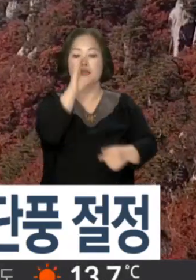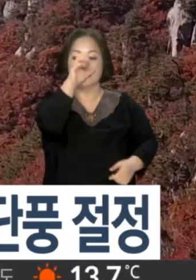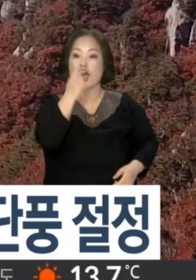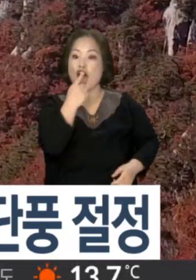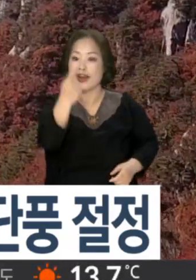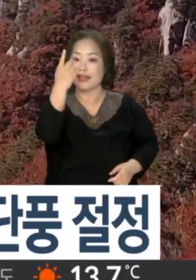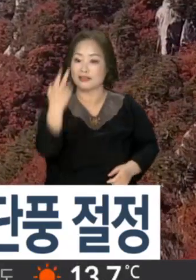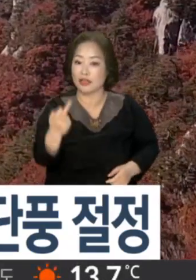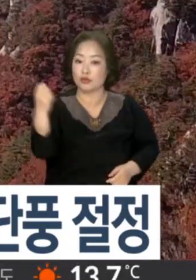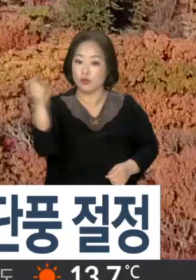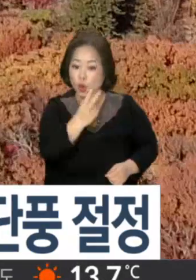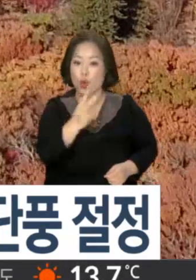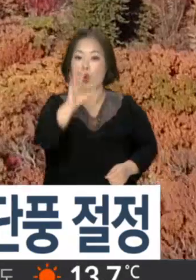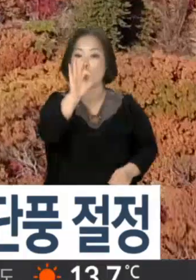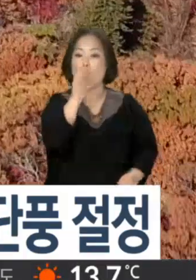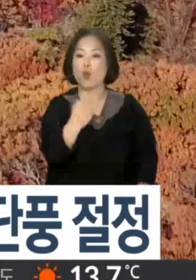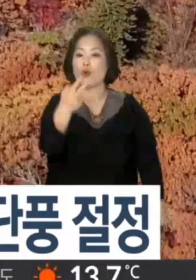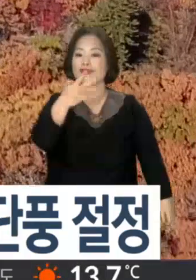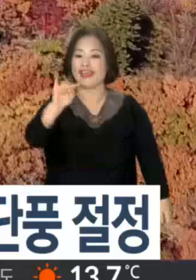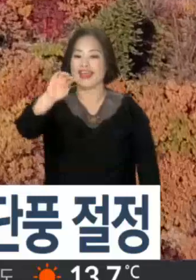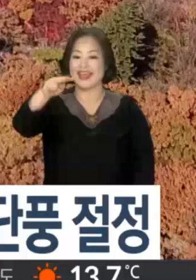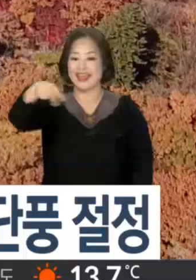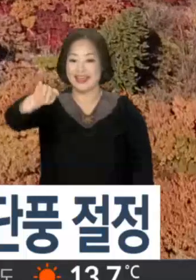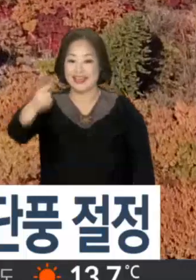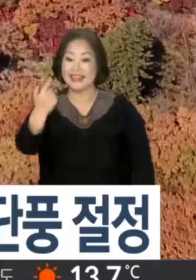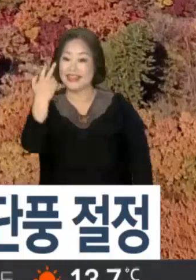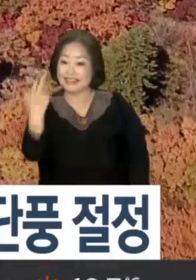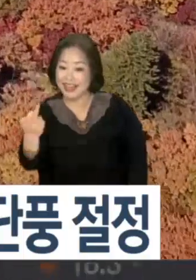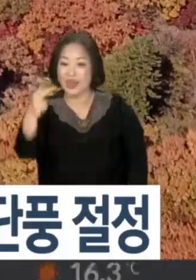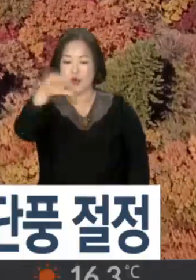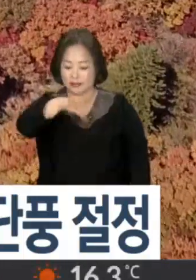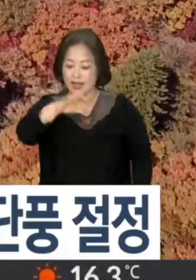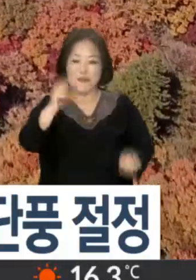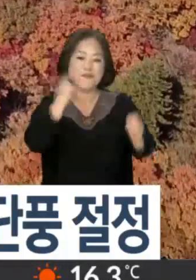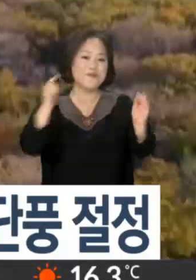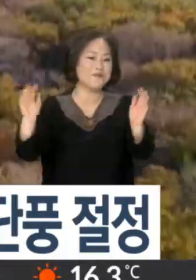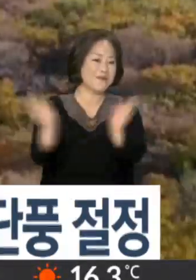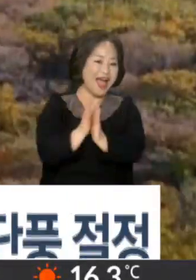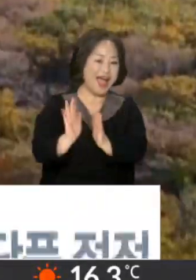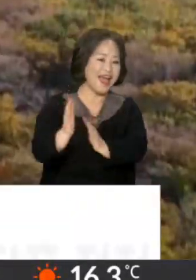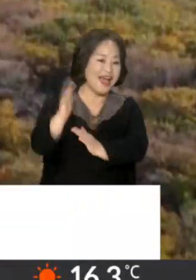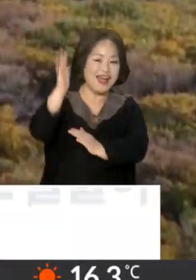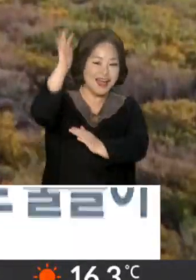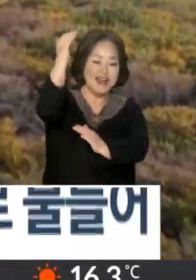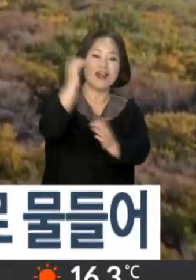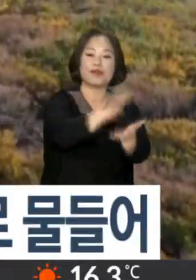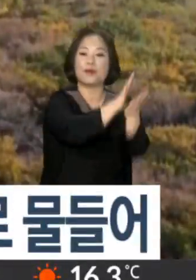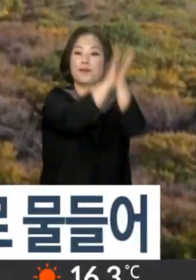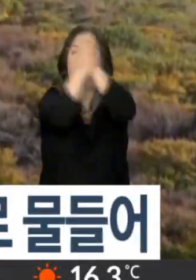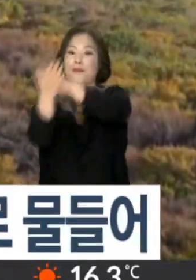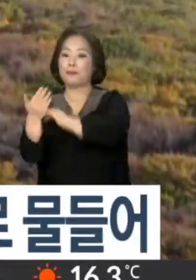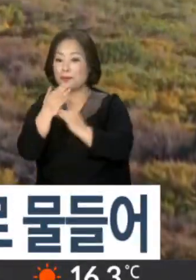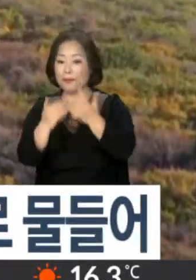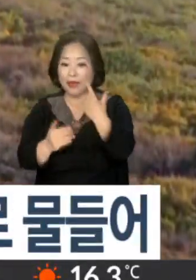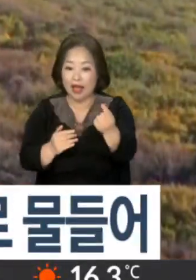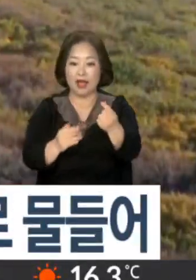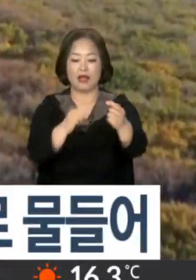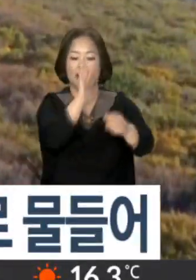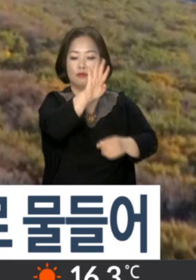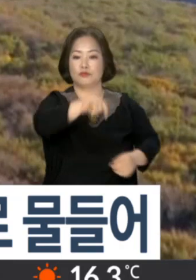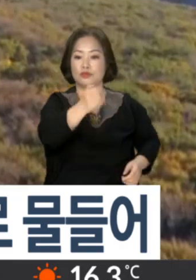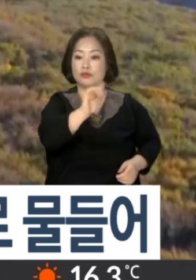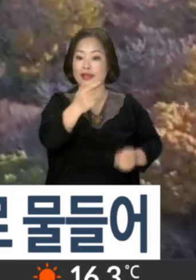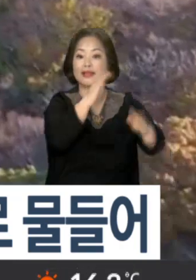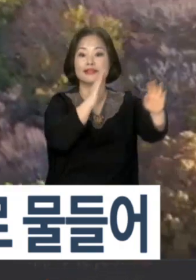오대산 등 주요 산들이 1년 중 가장 화려한 옷으로 갈아입었습니다. 북한산과 한라산도 산